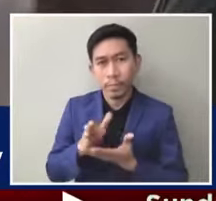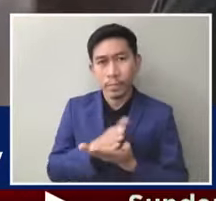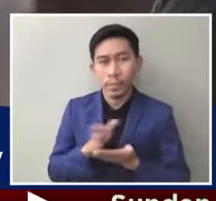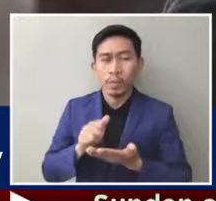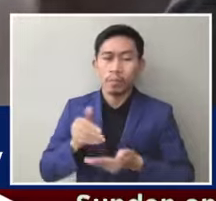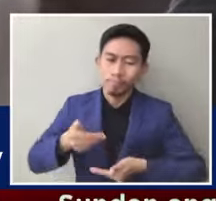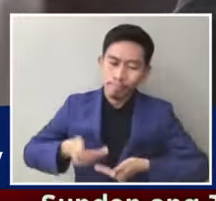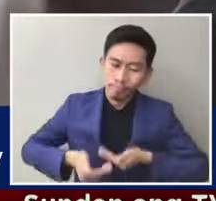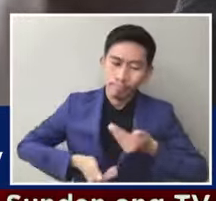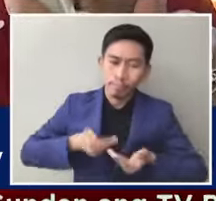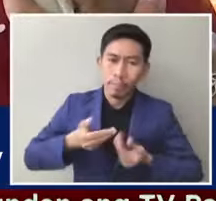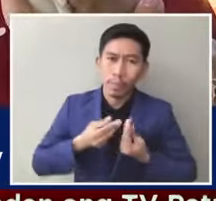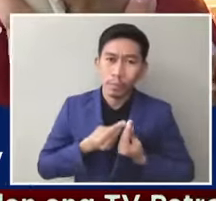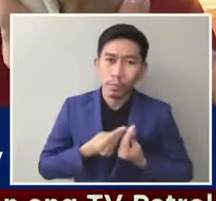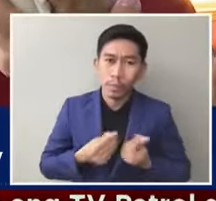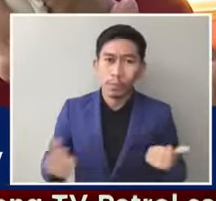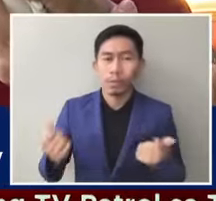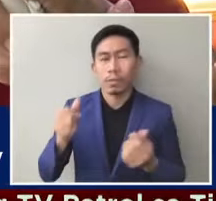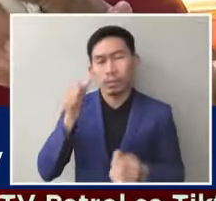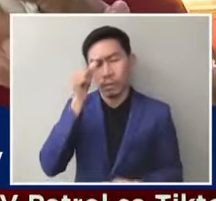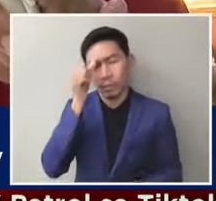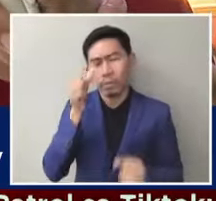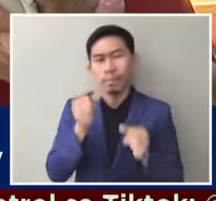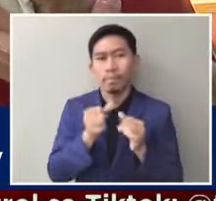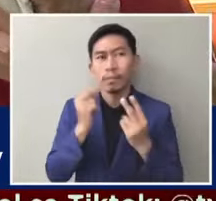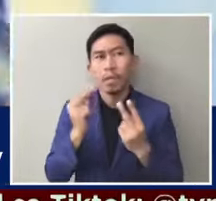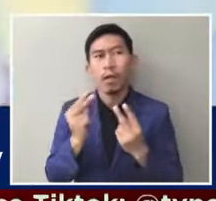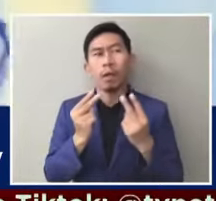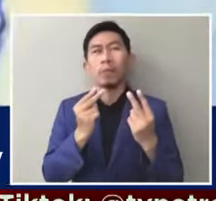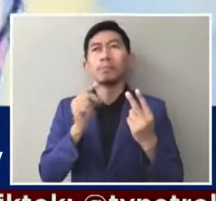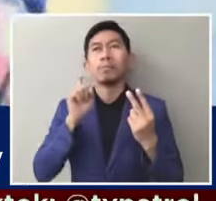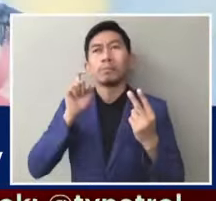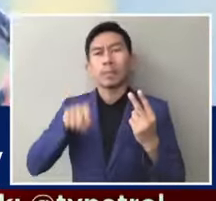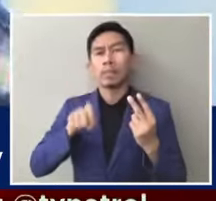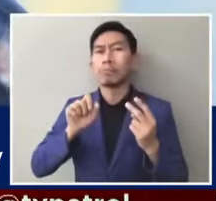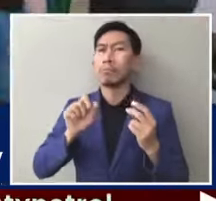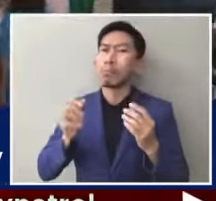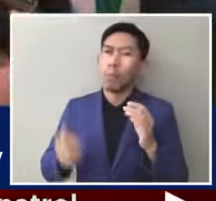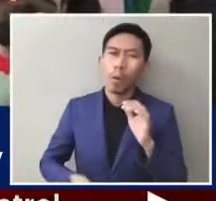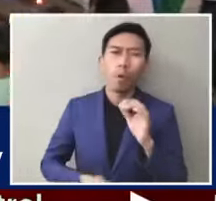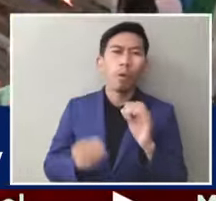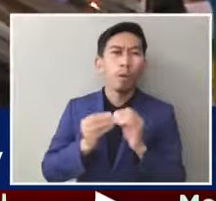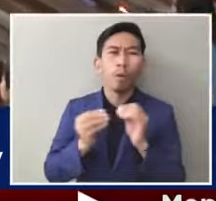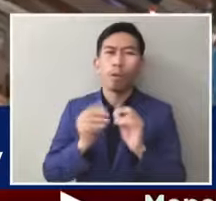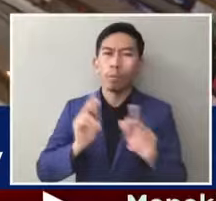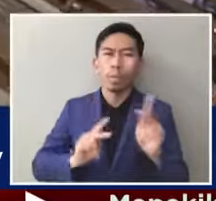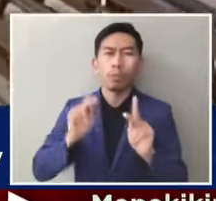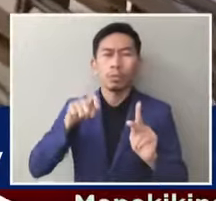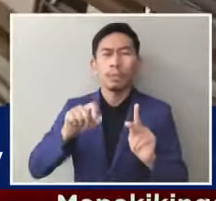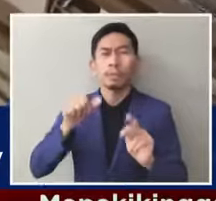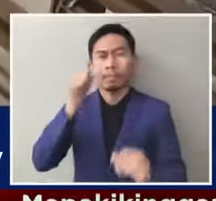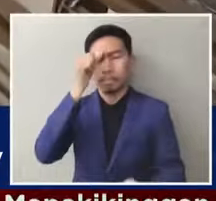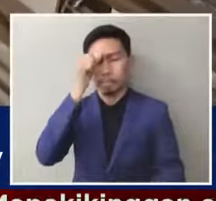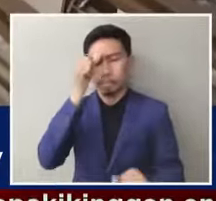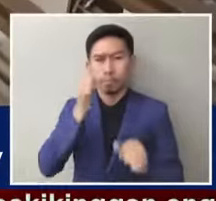mas maraming tao ang hindi dapat makalimot. Jeff Canoy, ABS-CBN News.